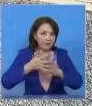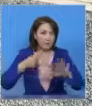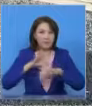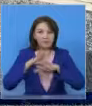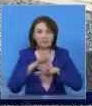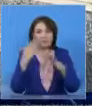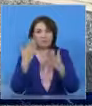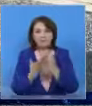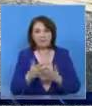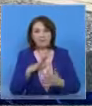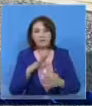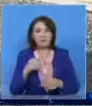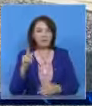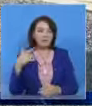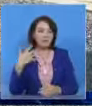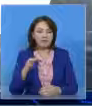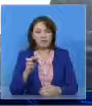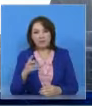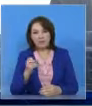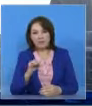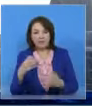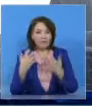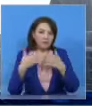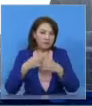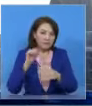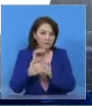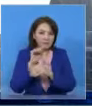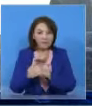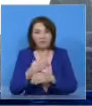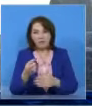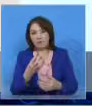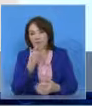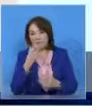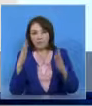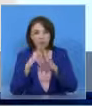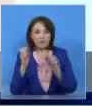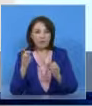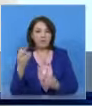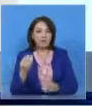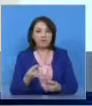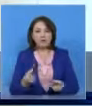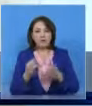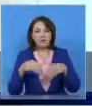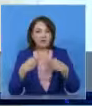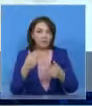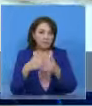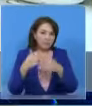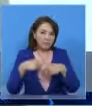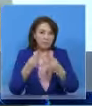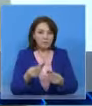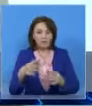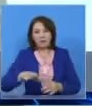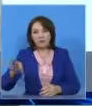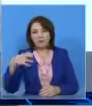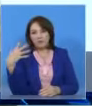жүргізді. Шара кезінде 150 көмір қышқыл газының датчигі орнатылды. Пешпен жылтылатын 10 үйге өрт сөндіру құралы берілді. Жалпы акция аясында